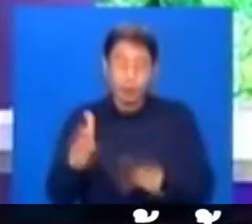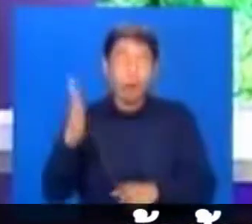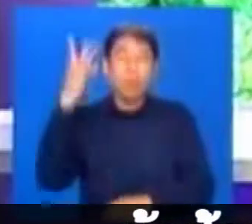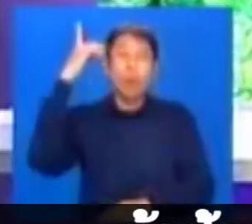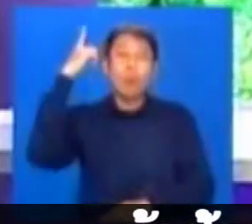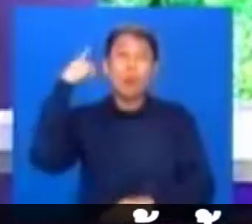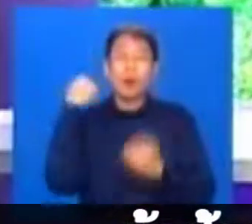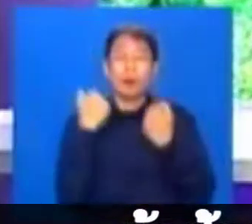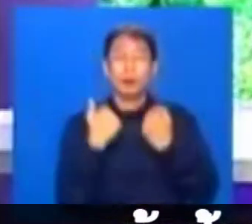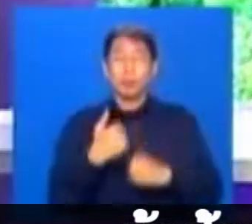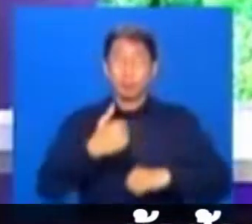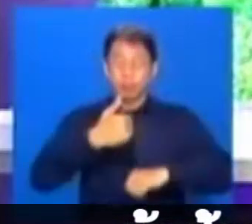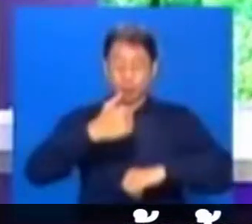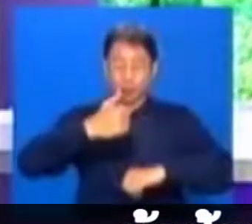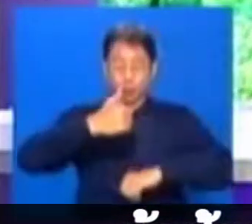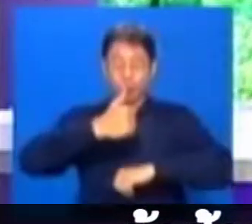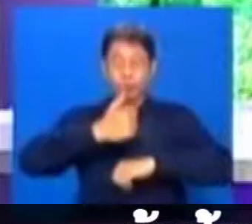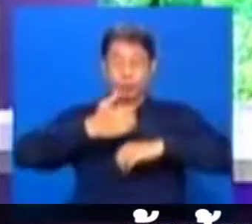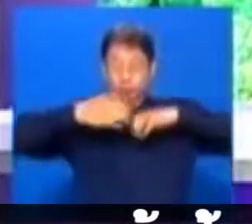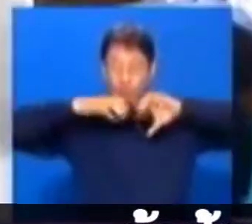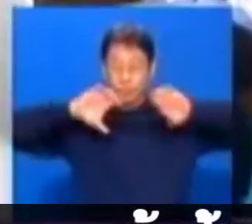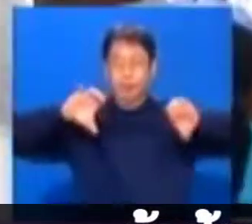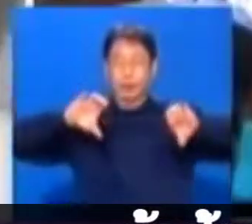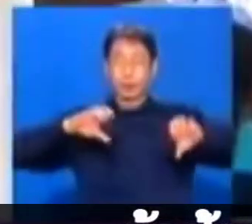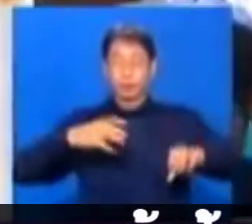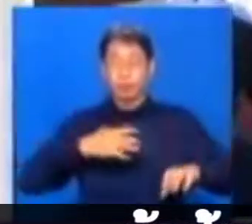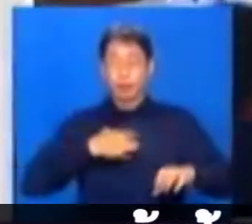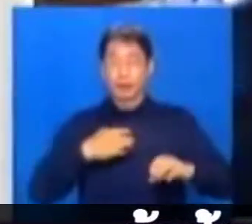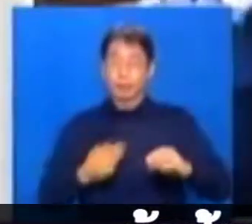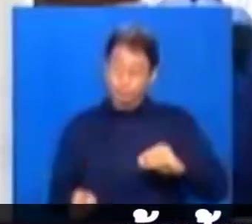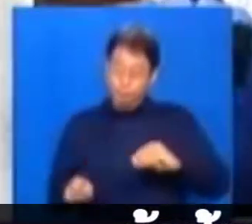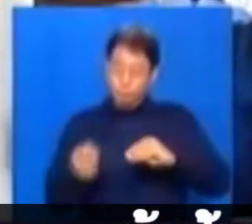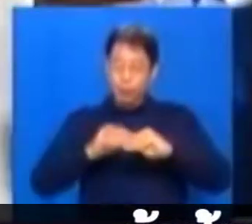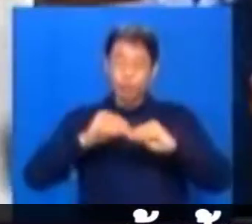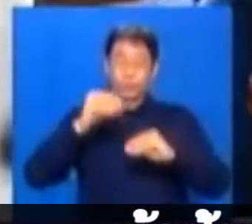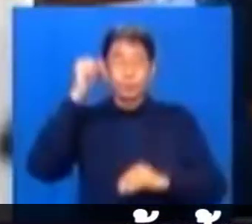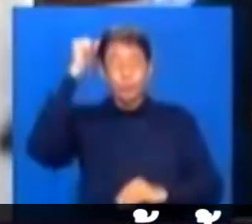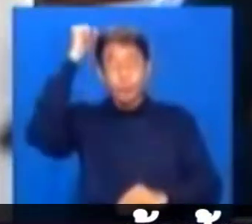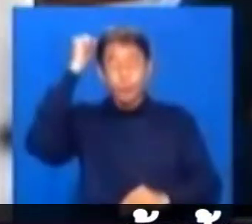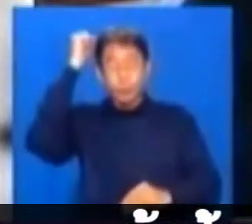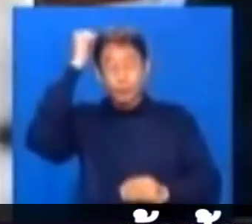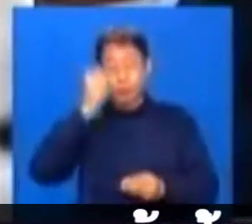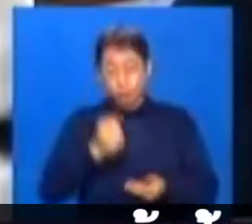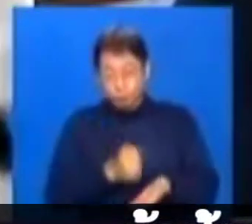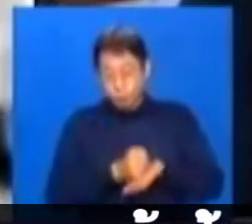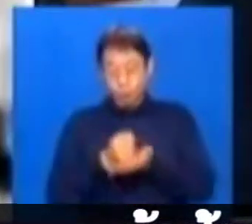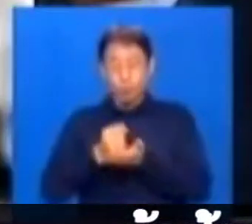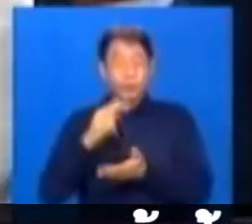รัฐมนตรีค่ะก็มีมติให้เสริมรถเพื่ออำนวยความสะดวกในการเดินทางในช่วงเทศกาลสงกรานต์นะคะ